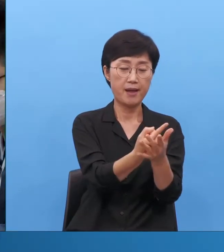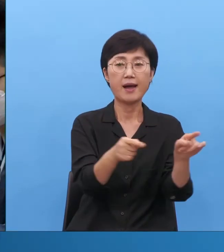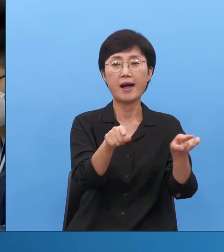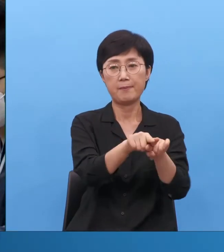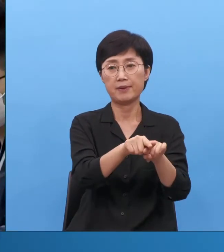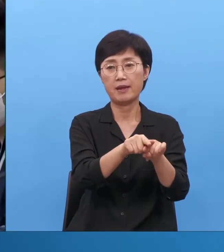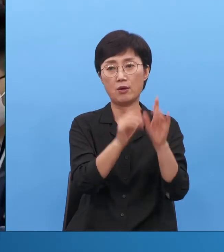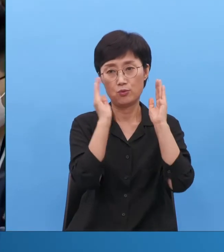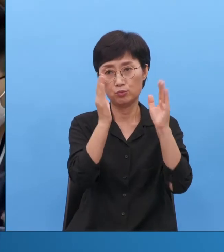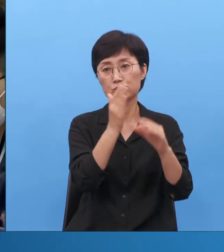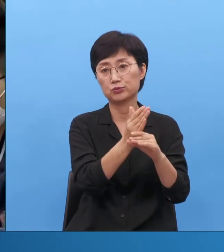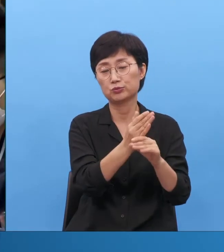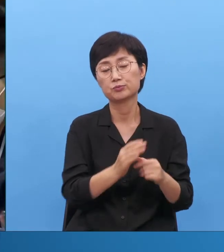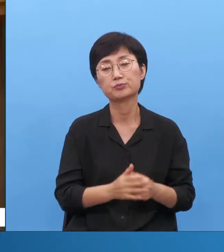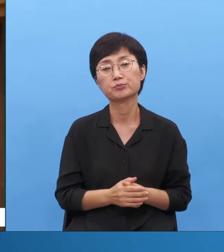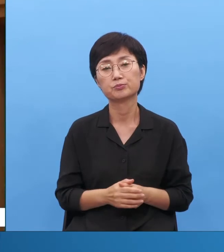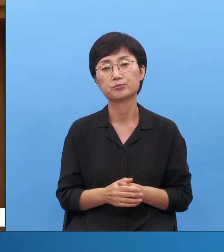있습니다.